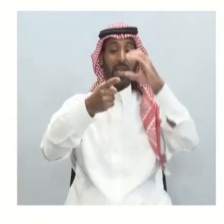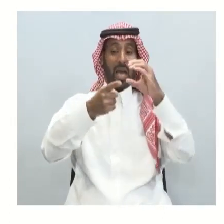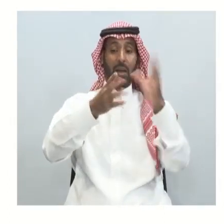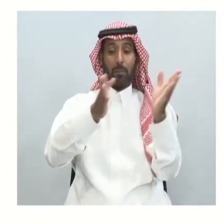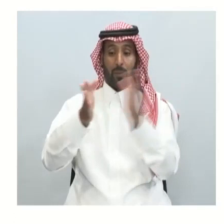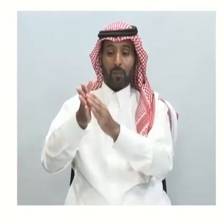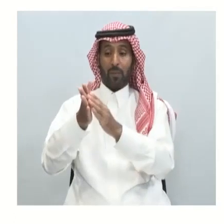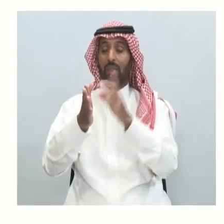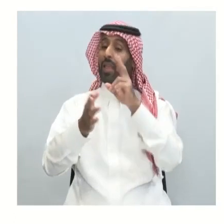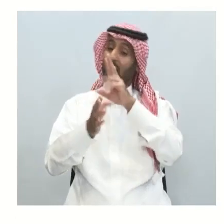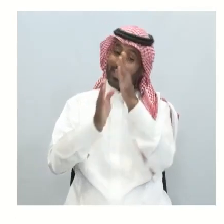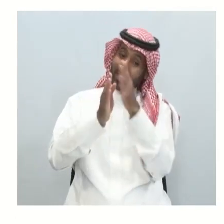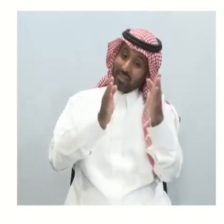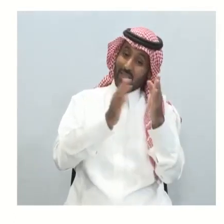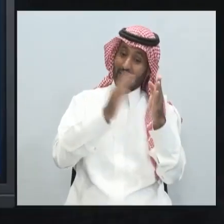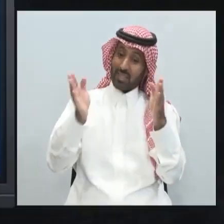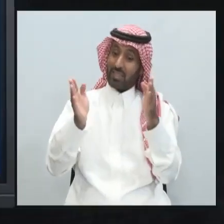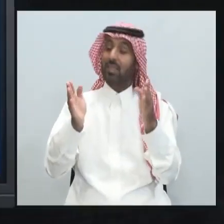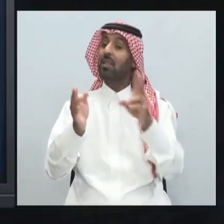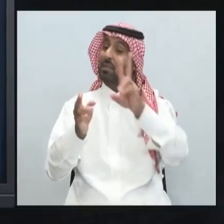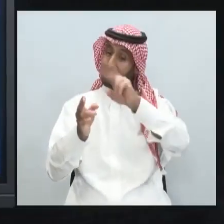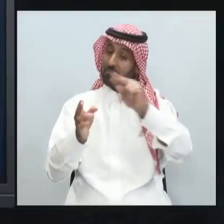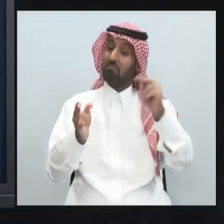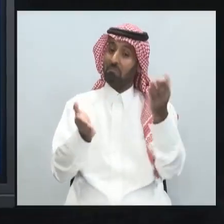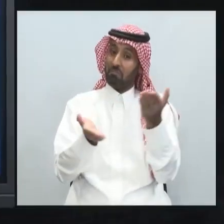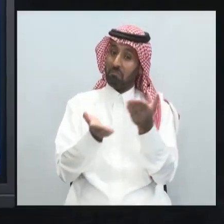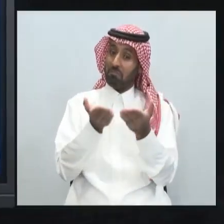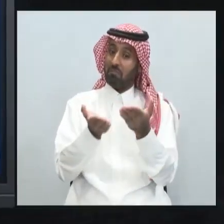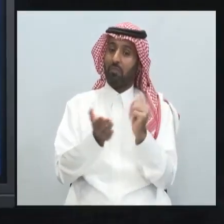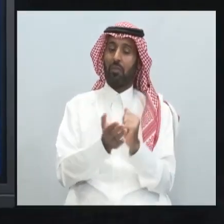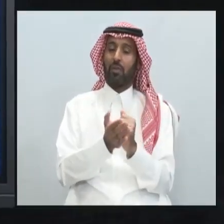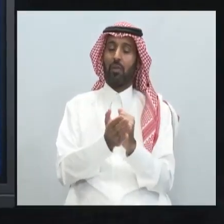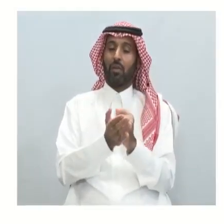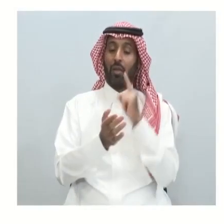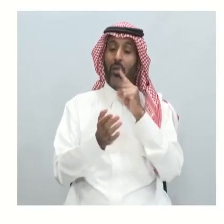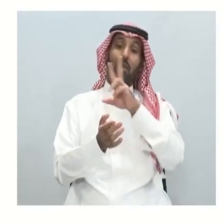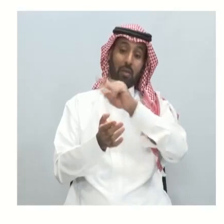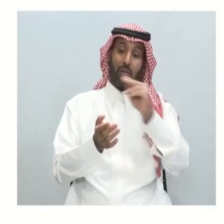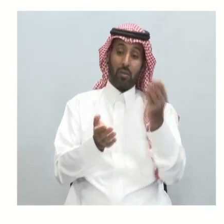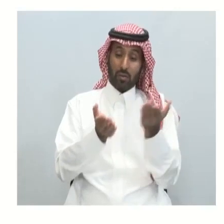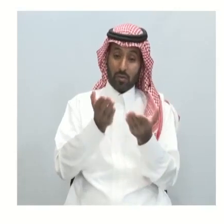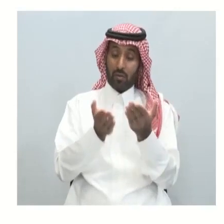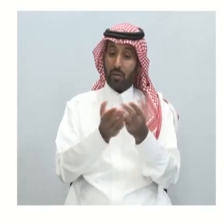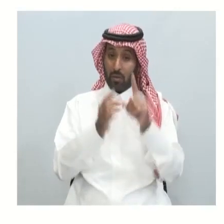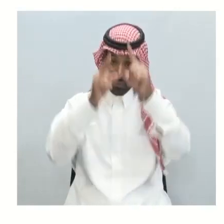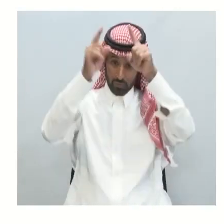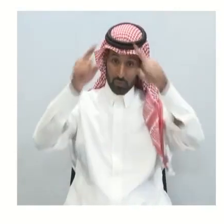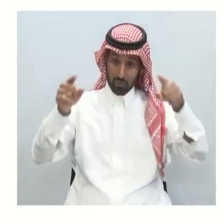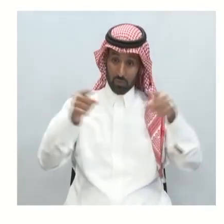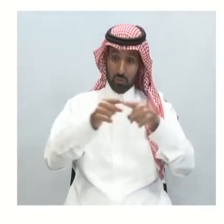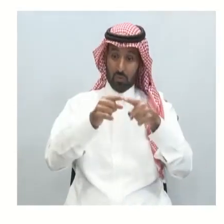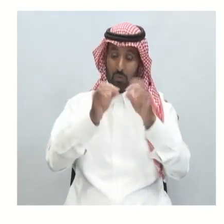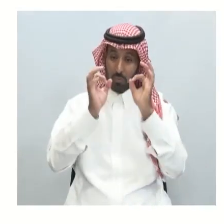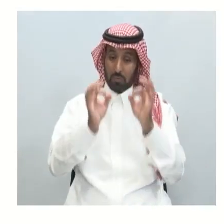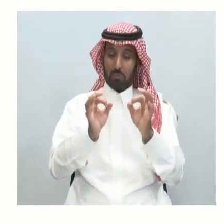الجزئيه متساويه بما ان الشحنات الجزئيه متساويه وهو متماثل شكله رباعي الاوجه